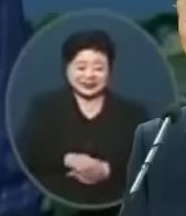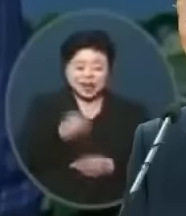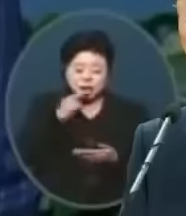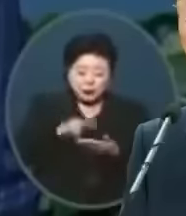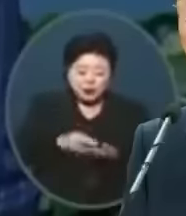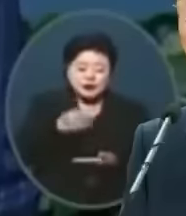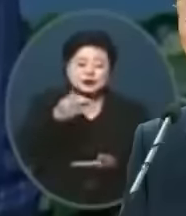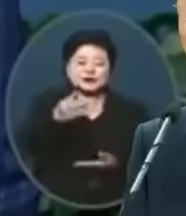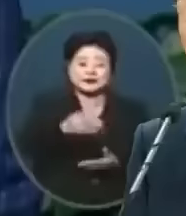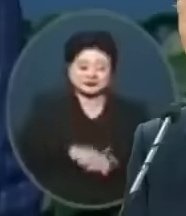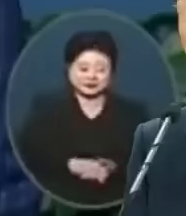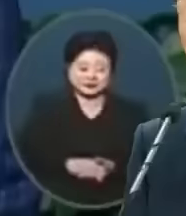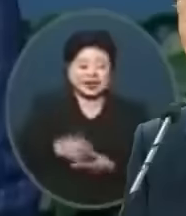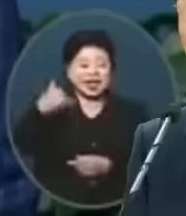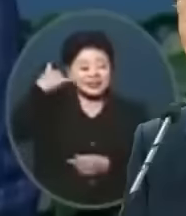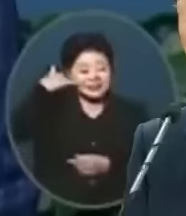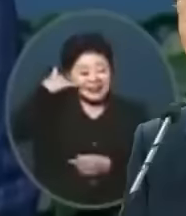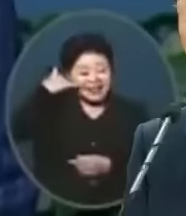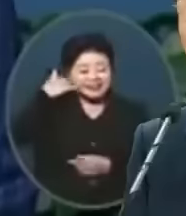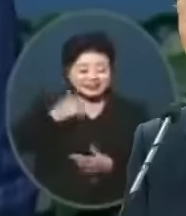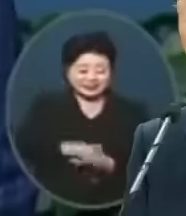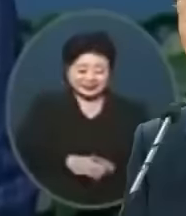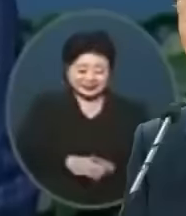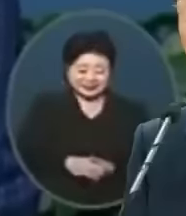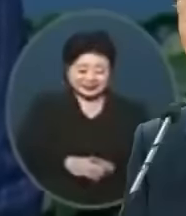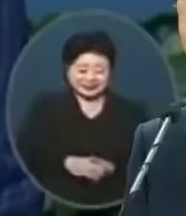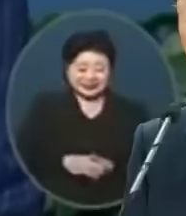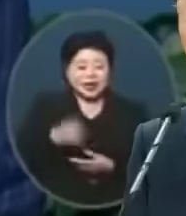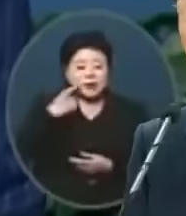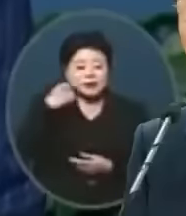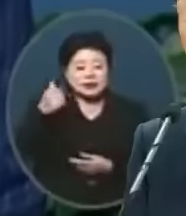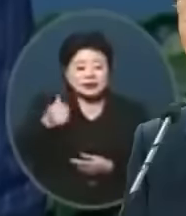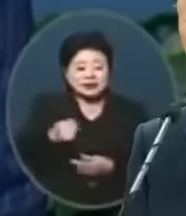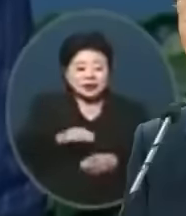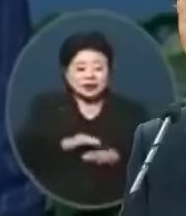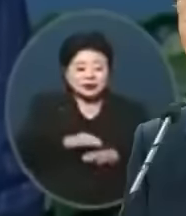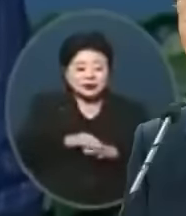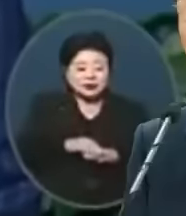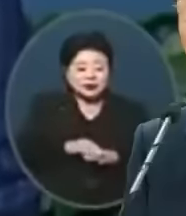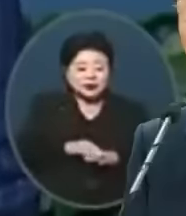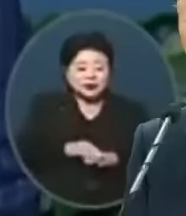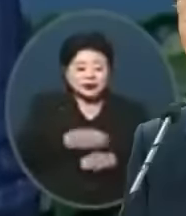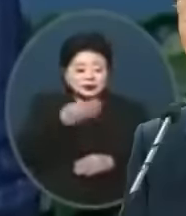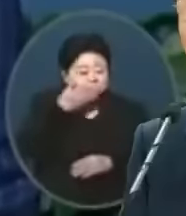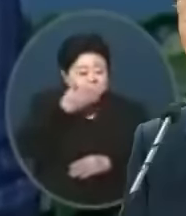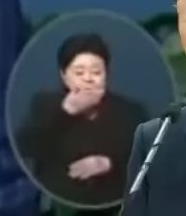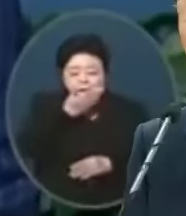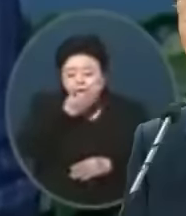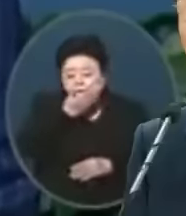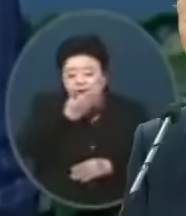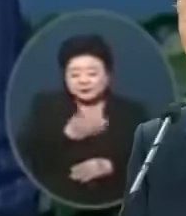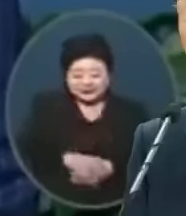편지도 내고 전화도 해주시면서 목사님 손수건을 가지고 설교하면서 꼭 입을 닦았어요.